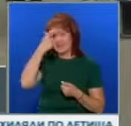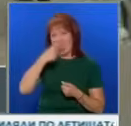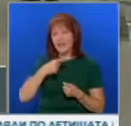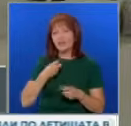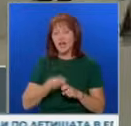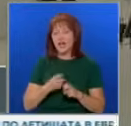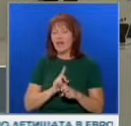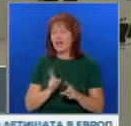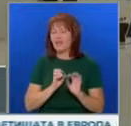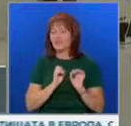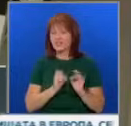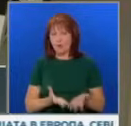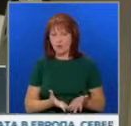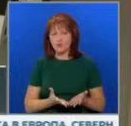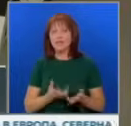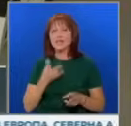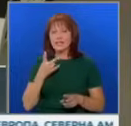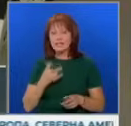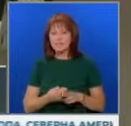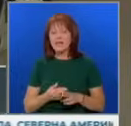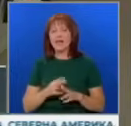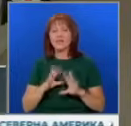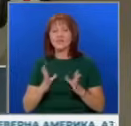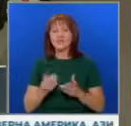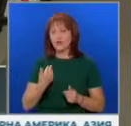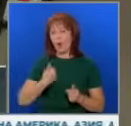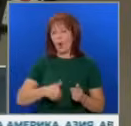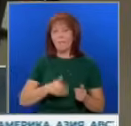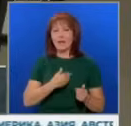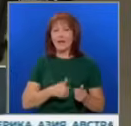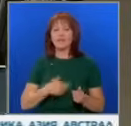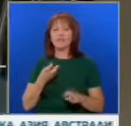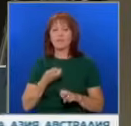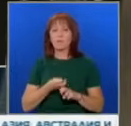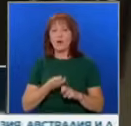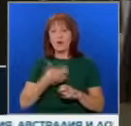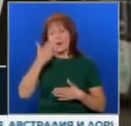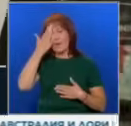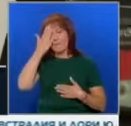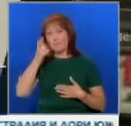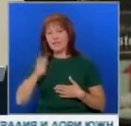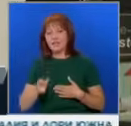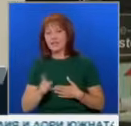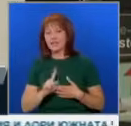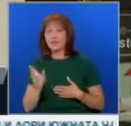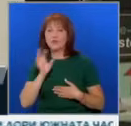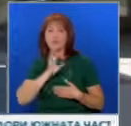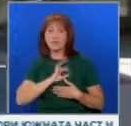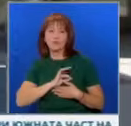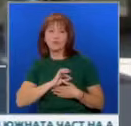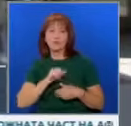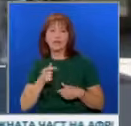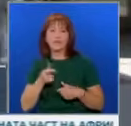невъзможно. В Германия и Австрия бяха спряни всички планови операции в болниците. Пациенти не можеха да получат изследванията